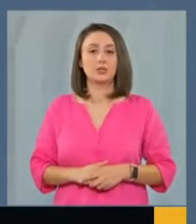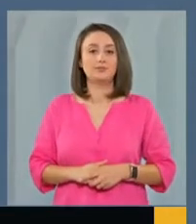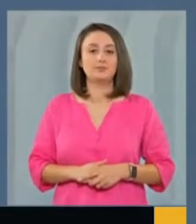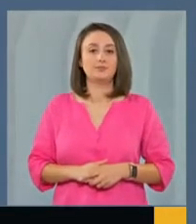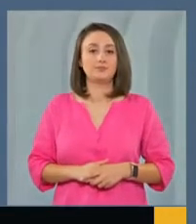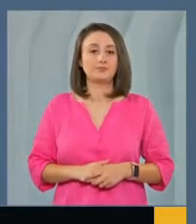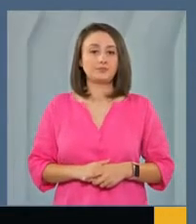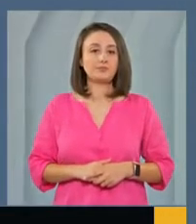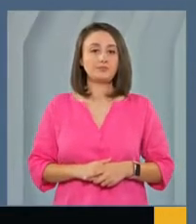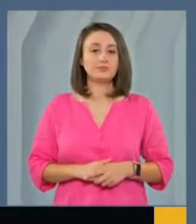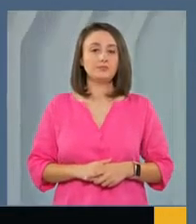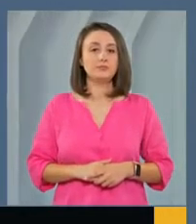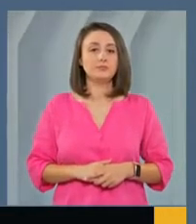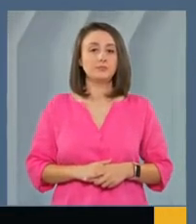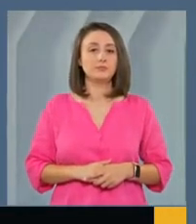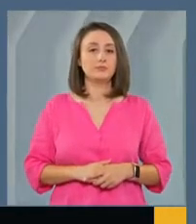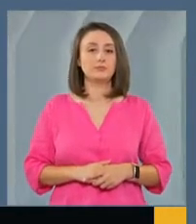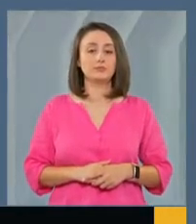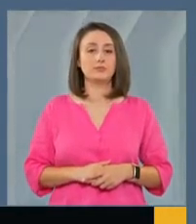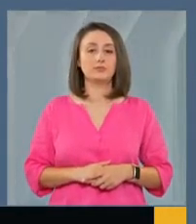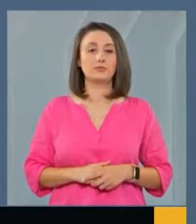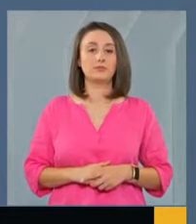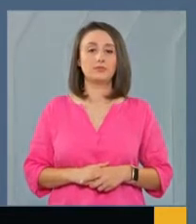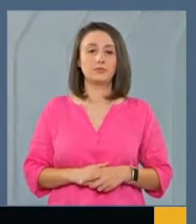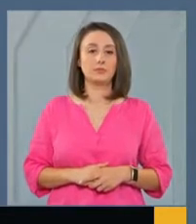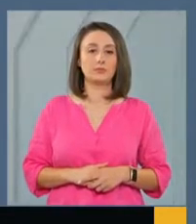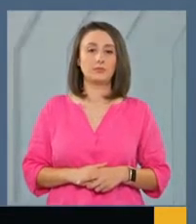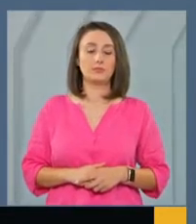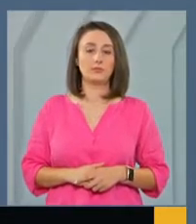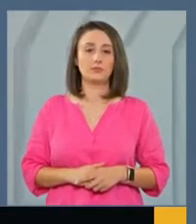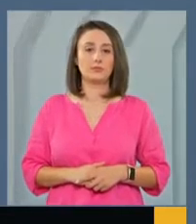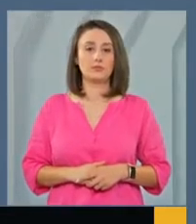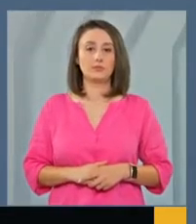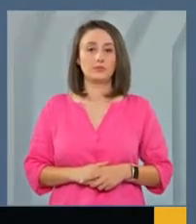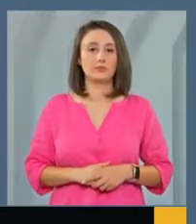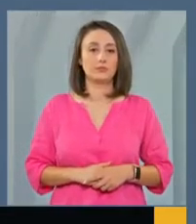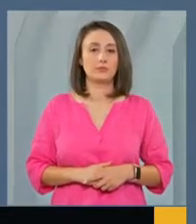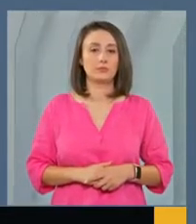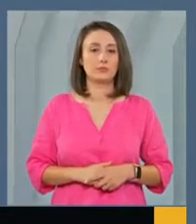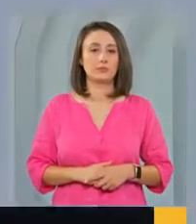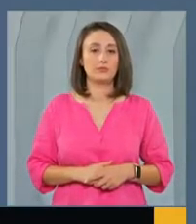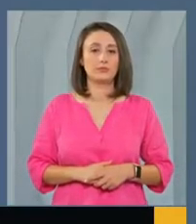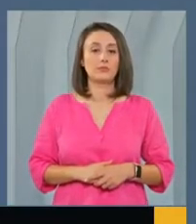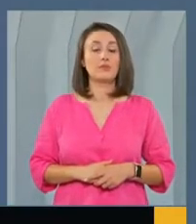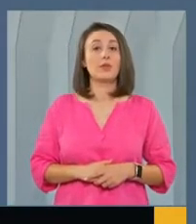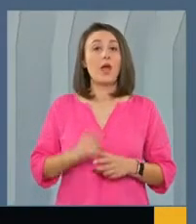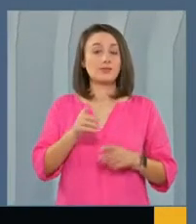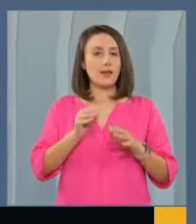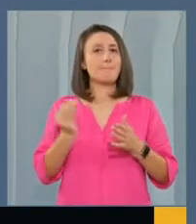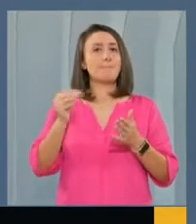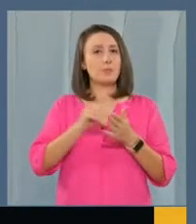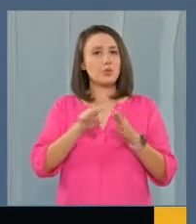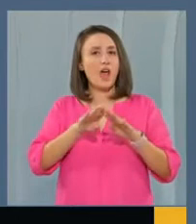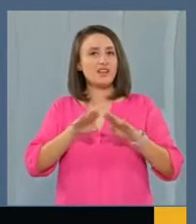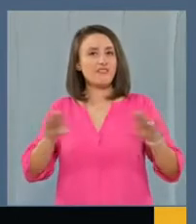este stabilită și este ridicată la nivelul consumului normal. Autoritățile locale